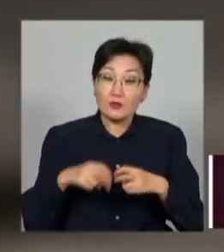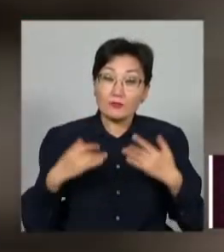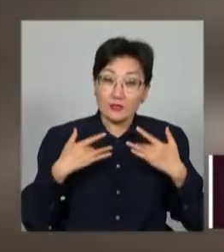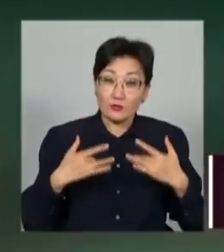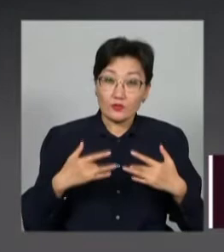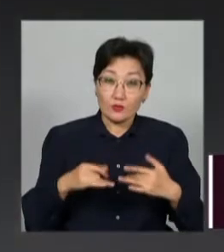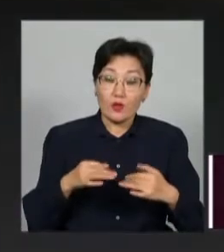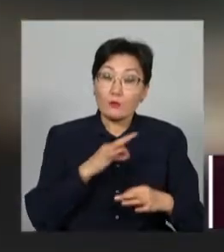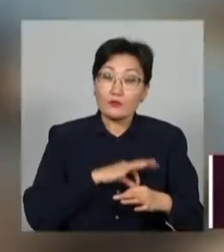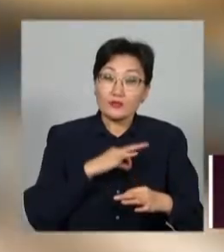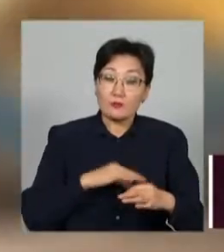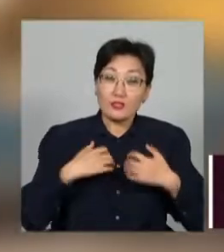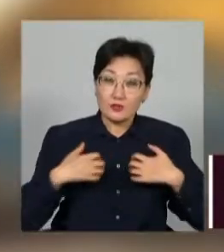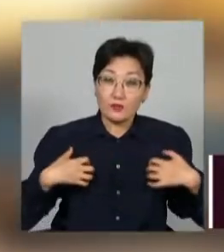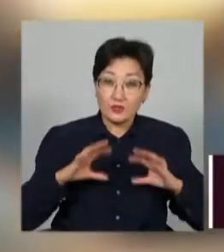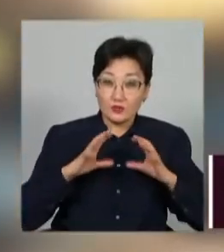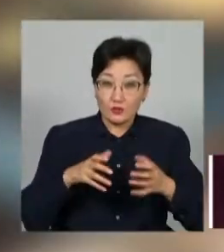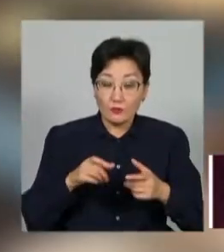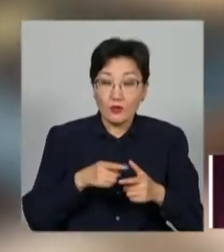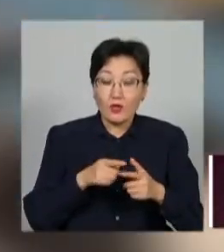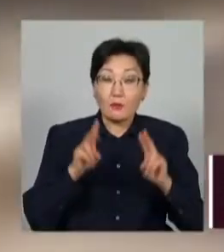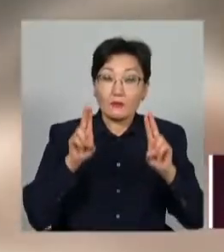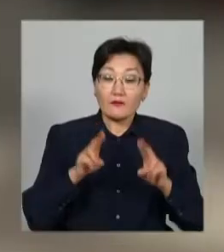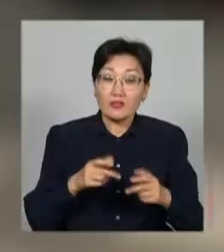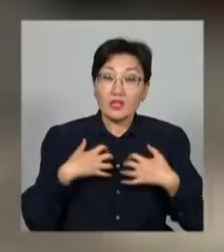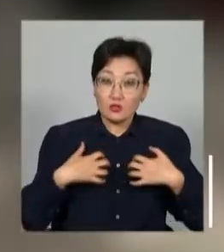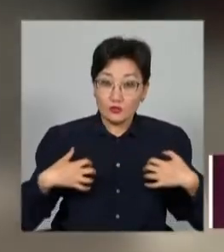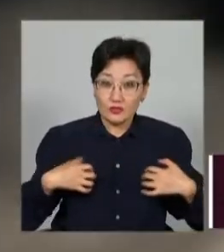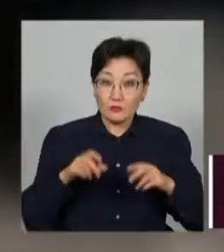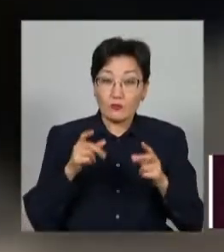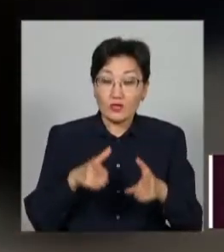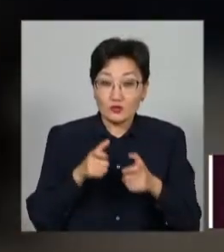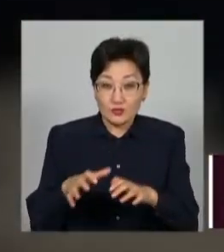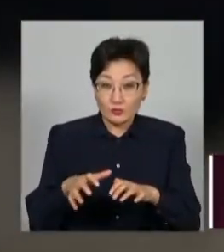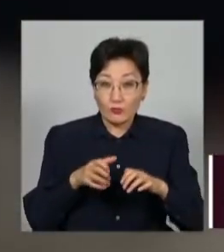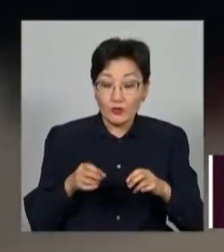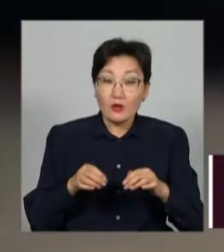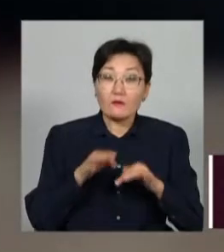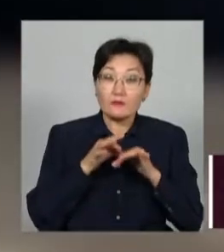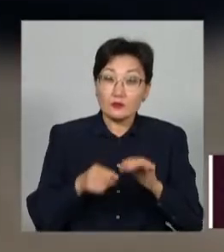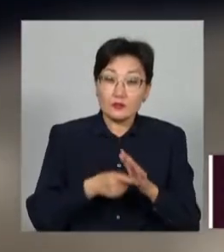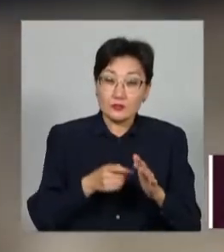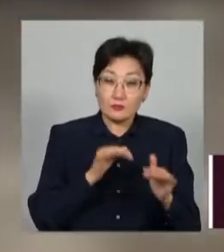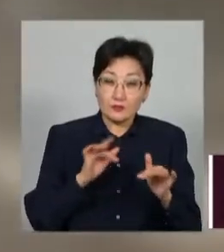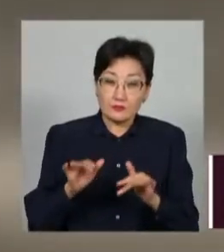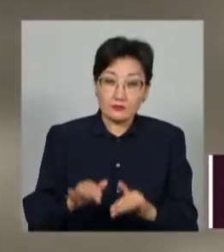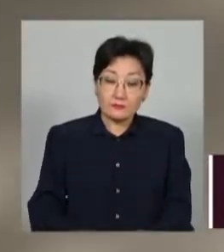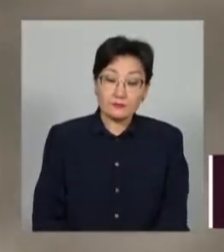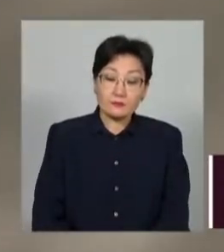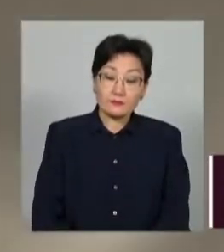требований пользования животным миром или правил охоты. Оружие изъяли, назначена экспертиза.